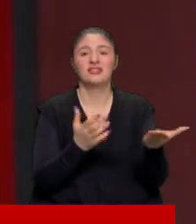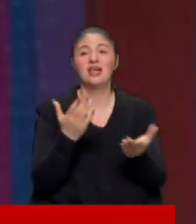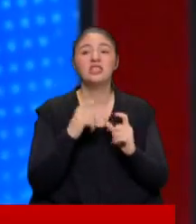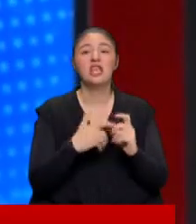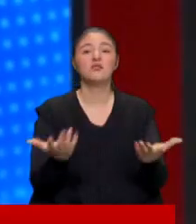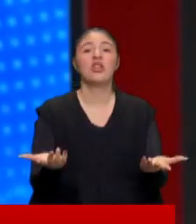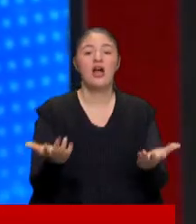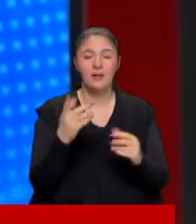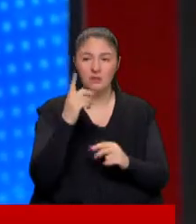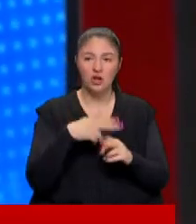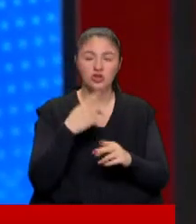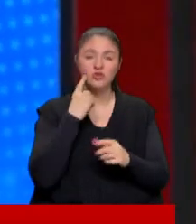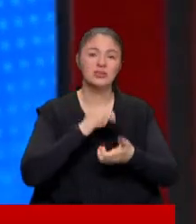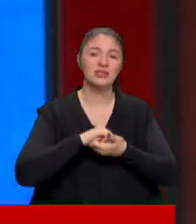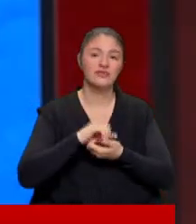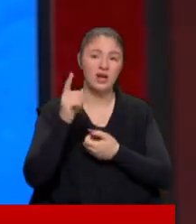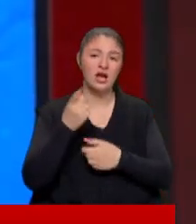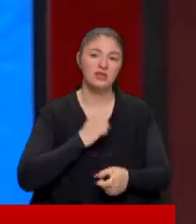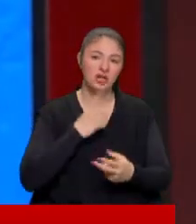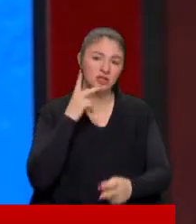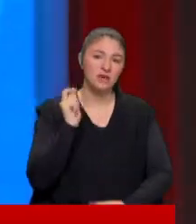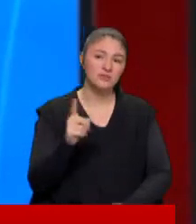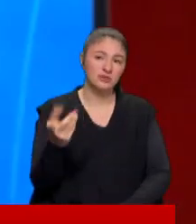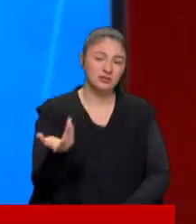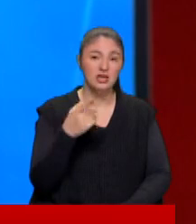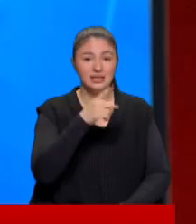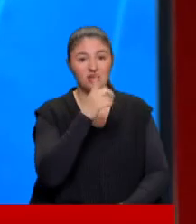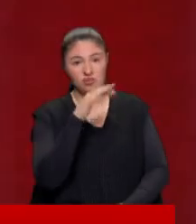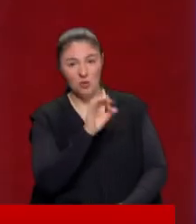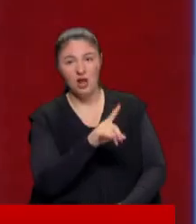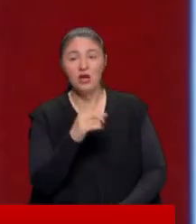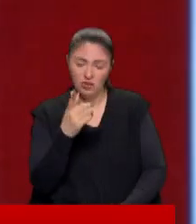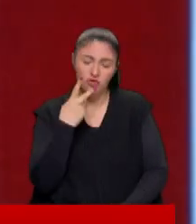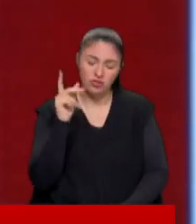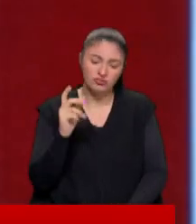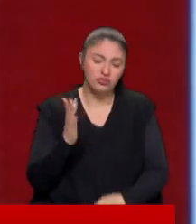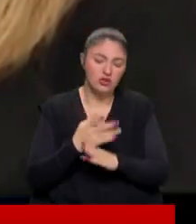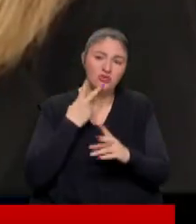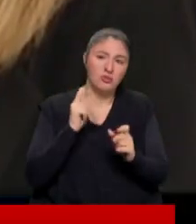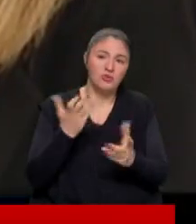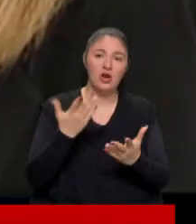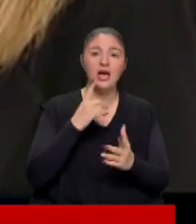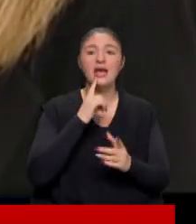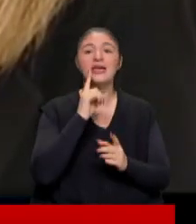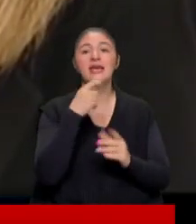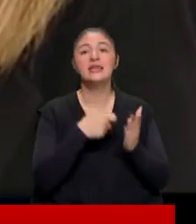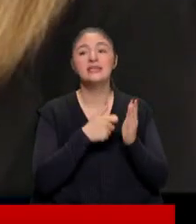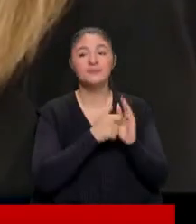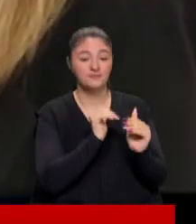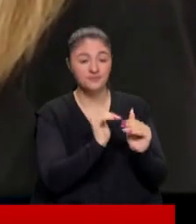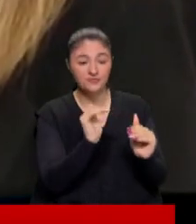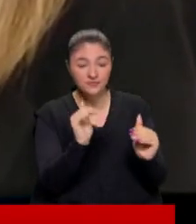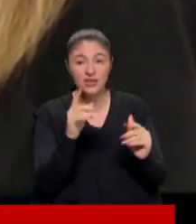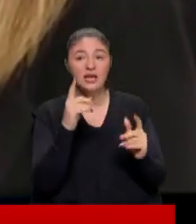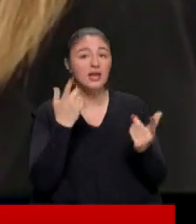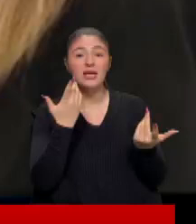Geçmiş ola. Bir an önce Cumhur İttifakı adayını açıklasın. Sizin de çağrınız tabii bu. Tabii ki açıklasın. Niye açıklamasın? İsim anketleri yapılacak daha. Tek